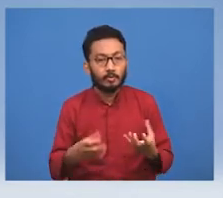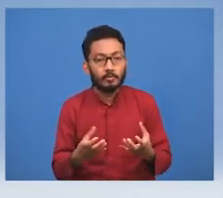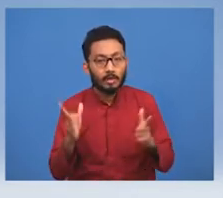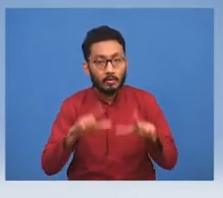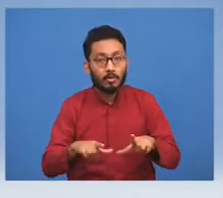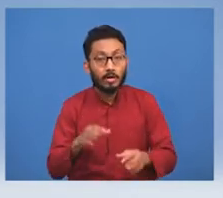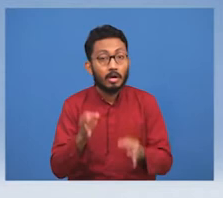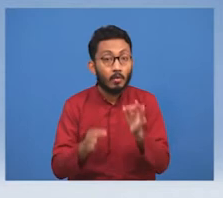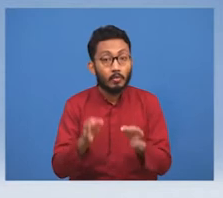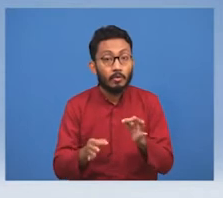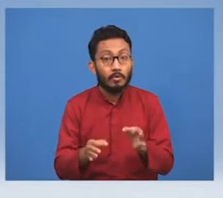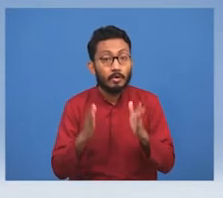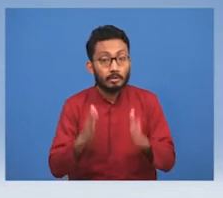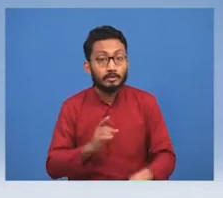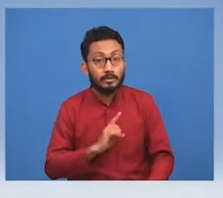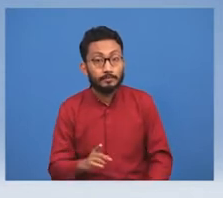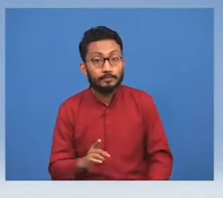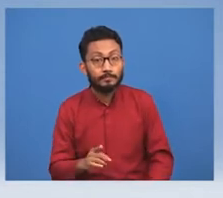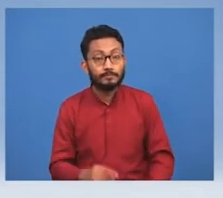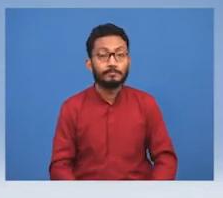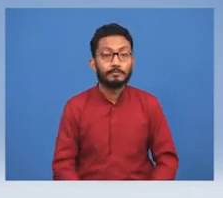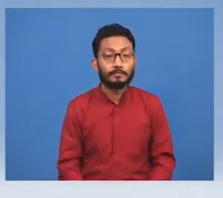jika keadaan di atas terus berleluasa?